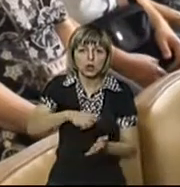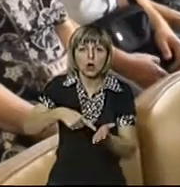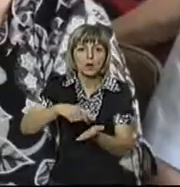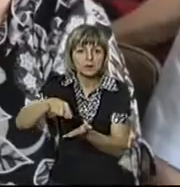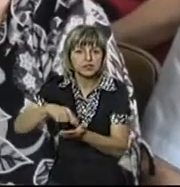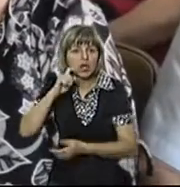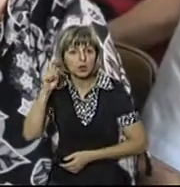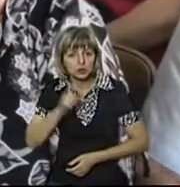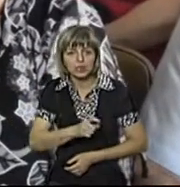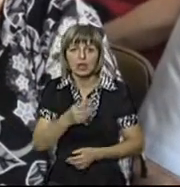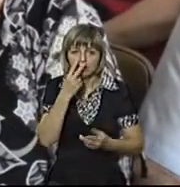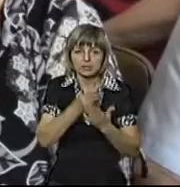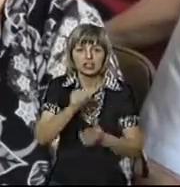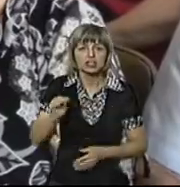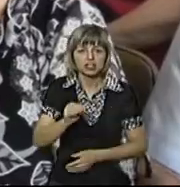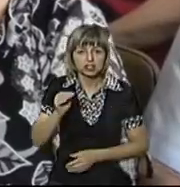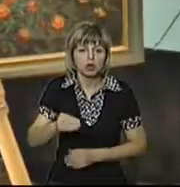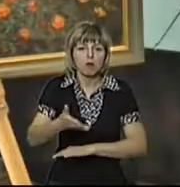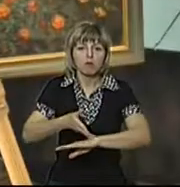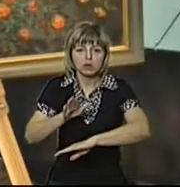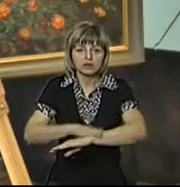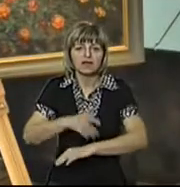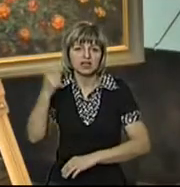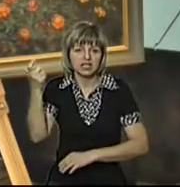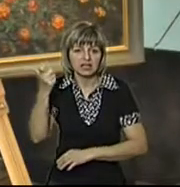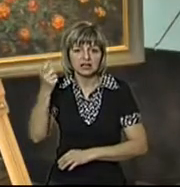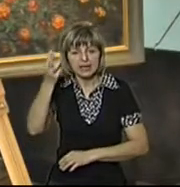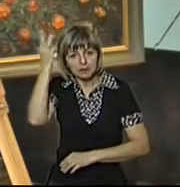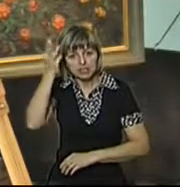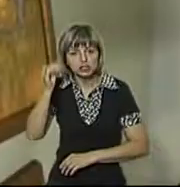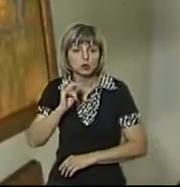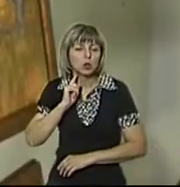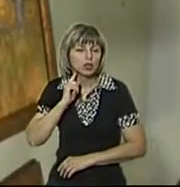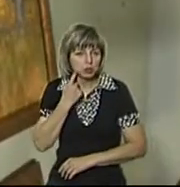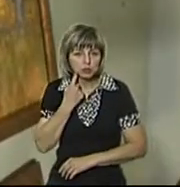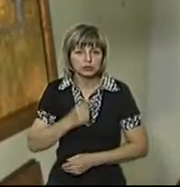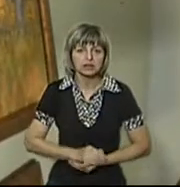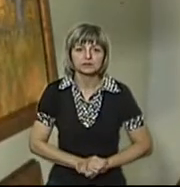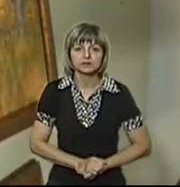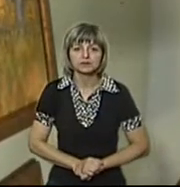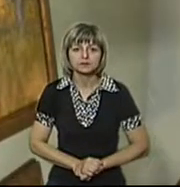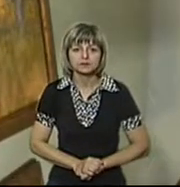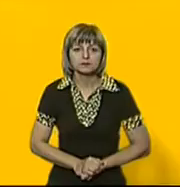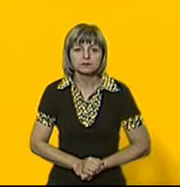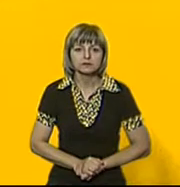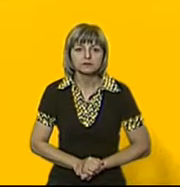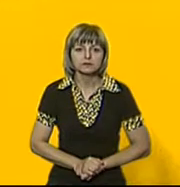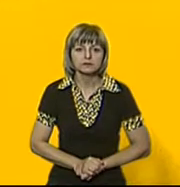представили незрячим Житомира, Полтави, Хмельницького та Луцька. Світлана Павлова, Валерій Фетисов. Новини на Суспільному. Луцьк.